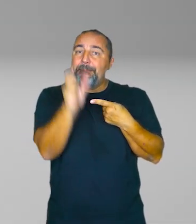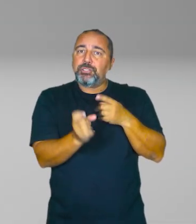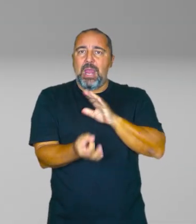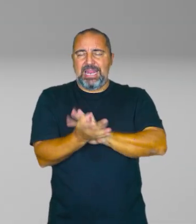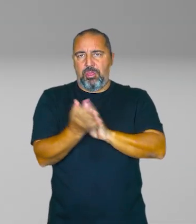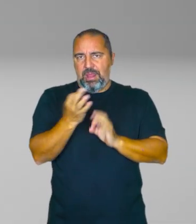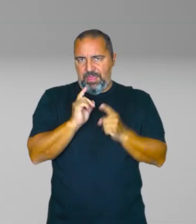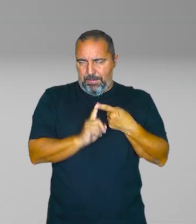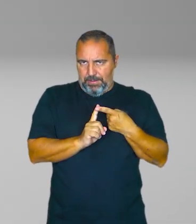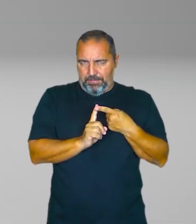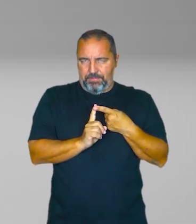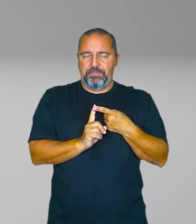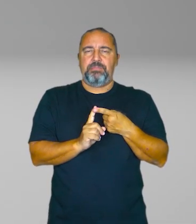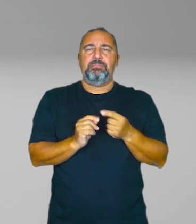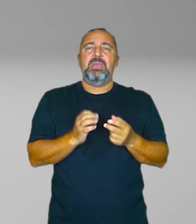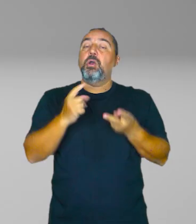edo sortzailea behar du izan.